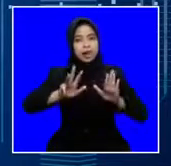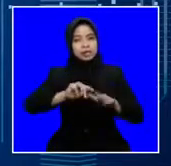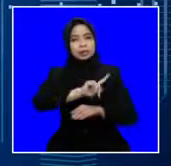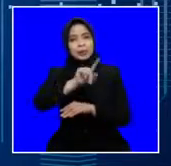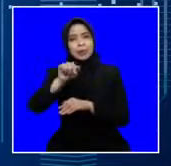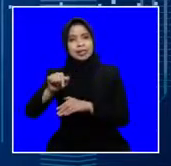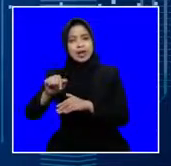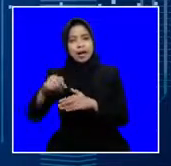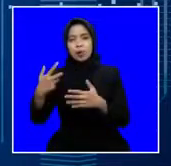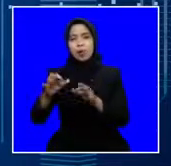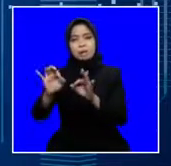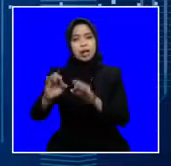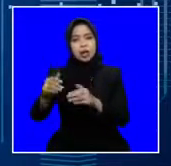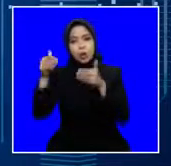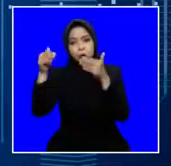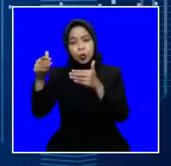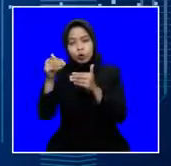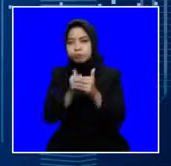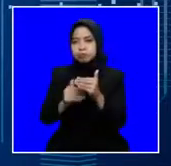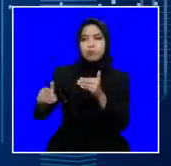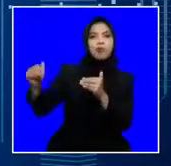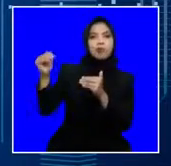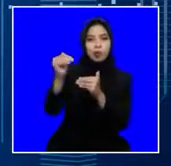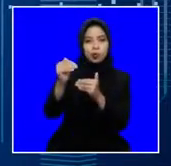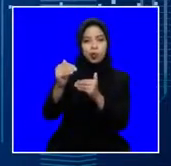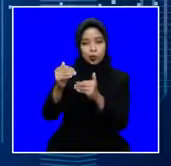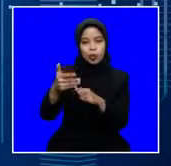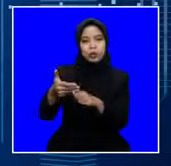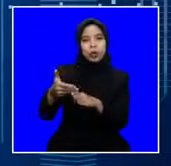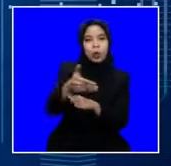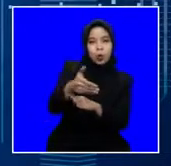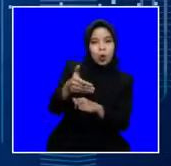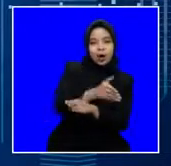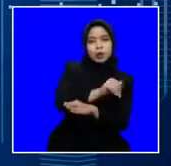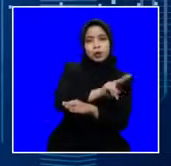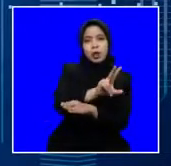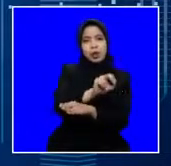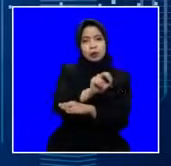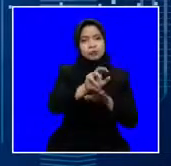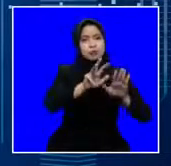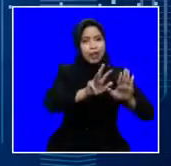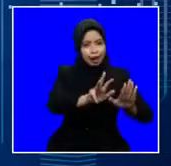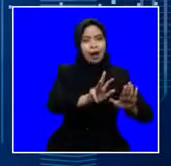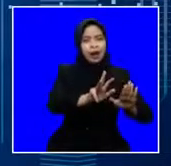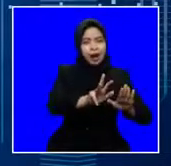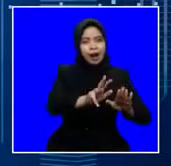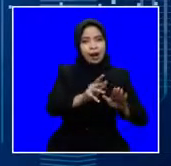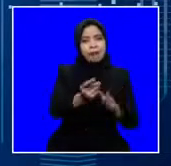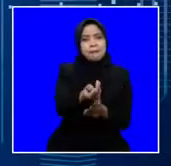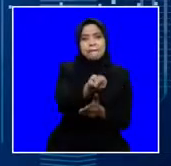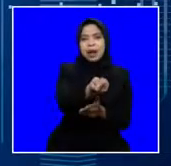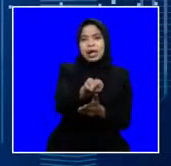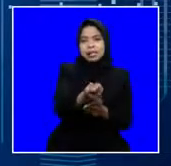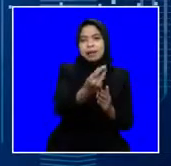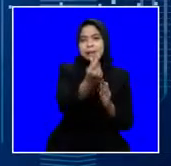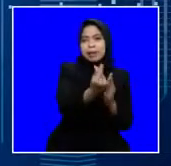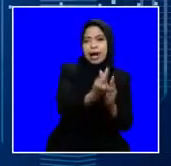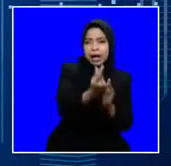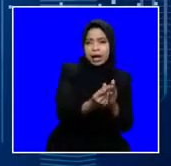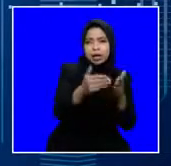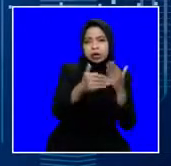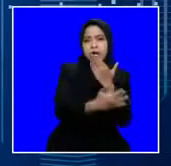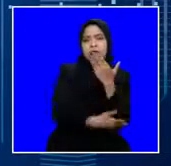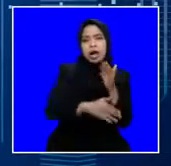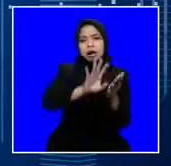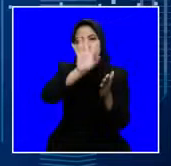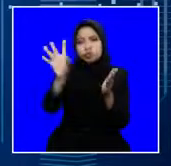kita meningkat luar biasa. Pada saat awal 2009 kita melakukan belanja pendidikan dari total belanja